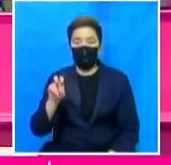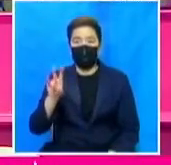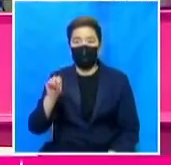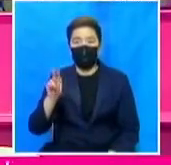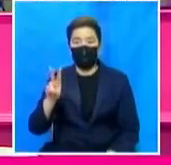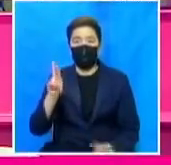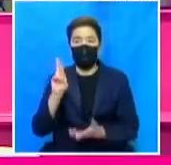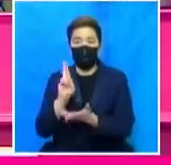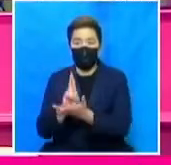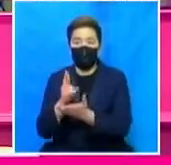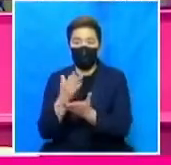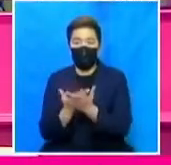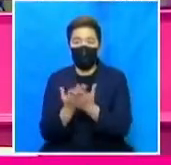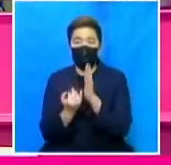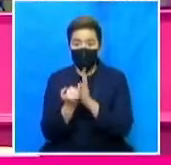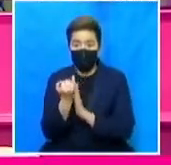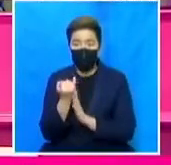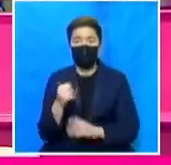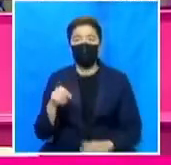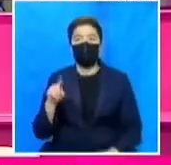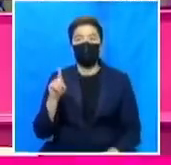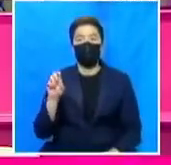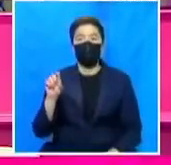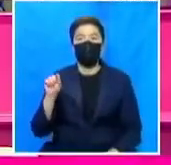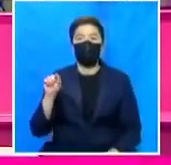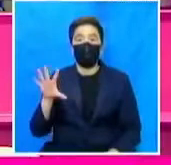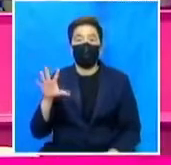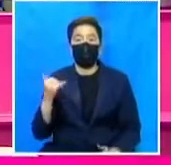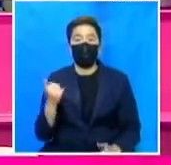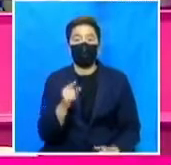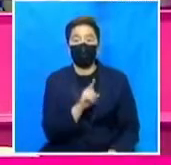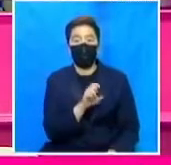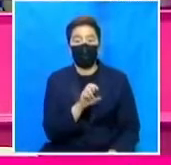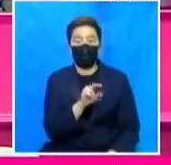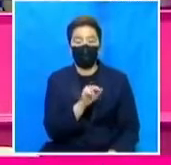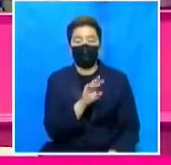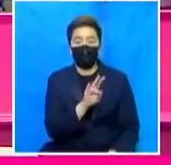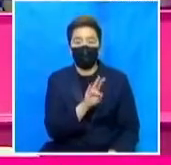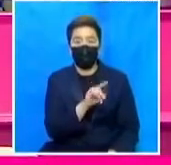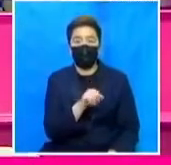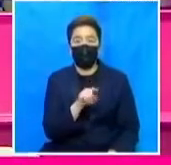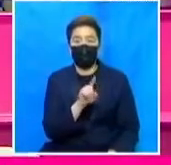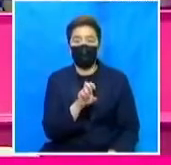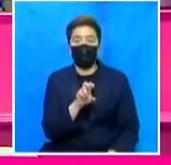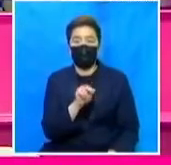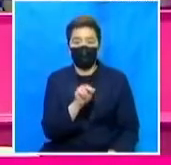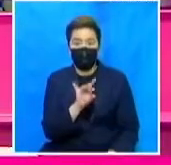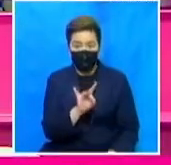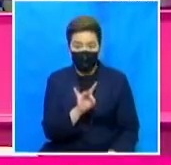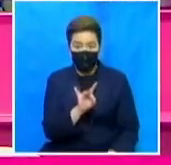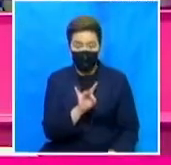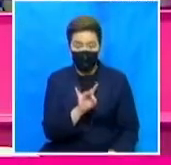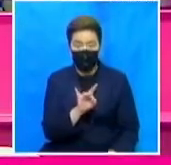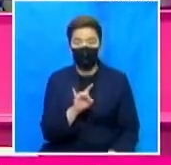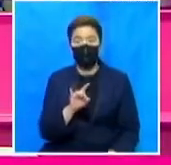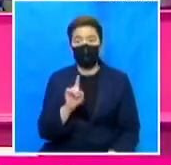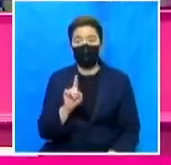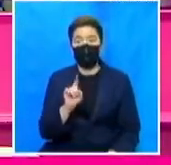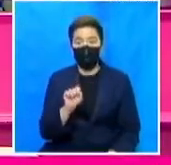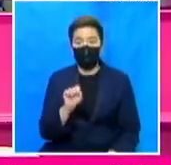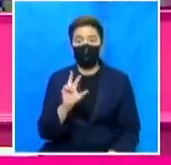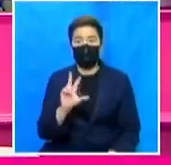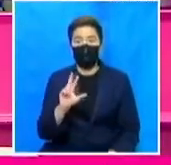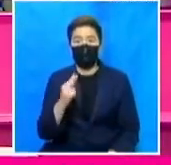167,272 อันดับอันดับละ125บาทและงวดที่137ถึงงวดที่138จำนวน